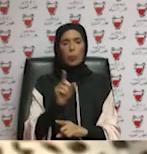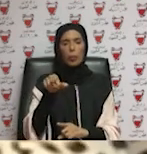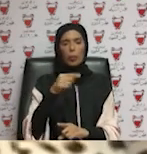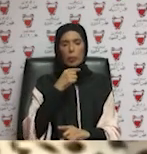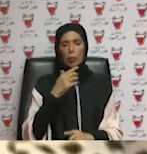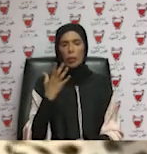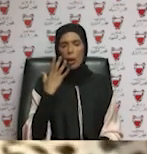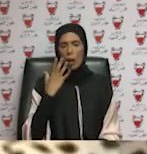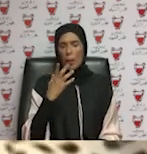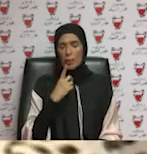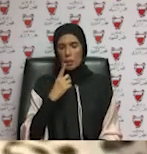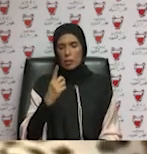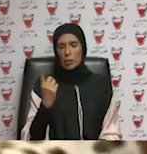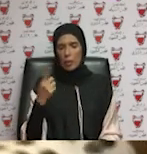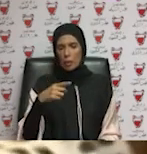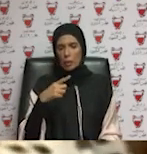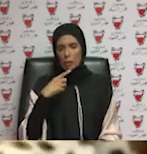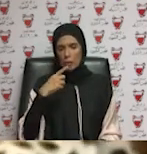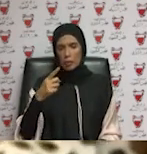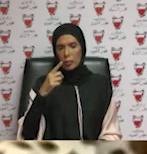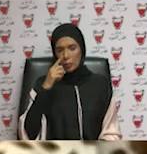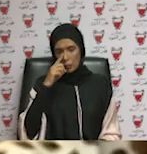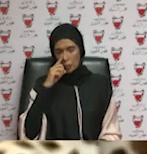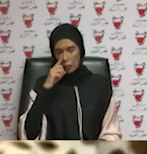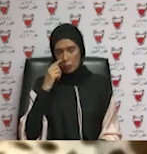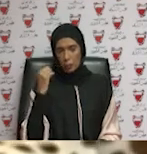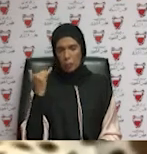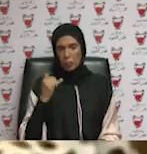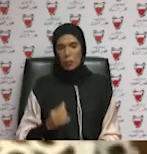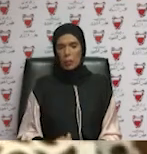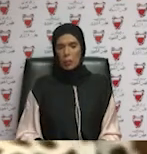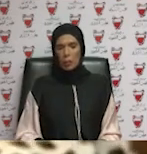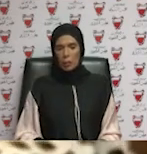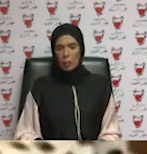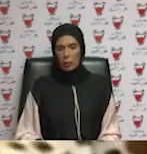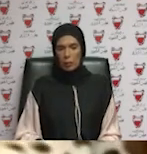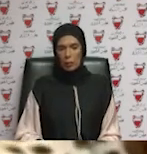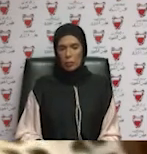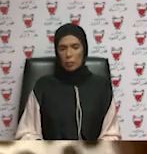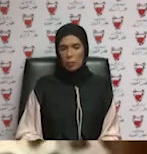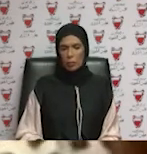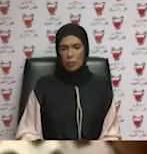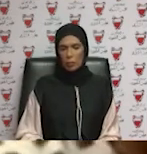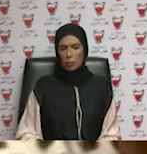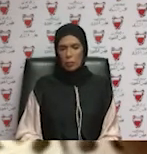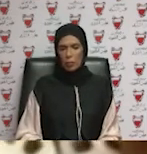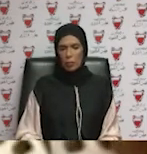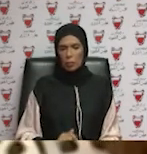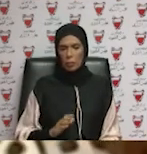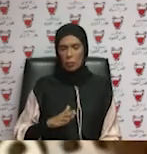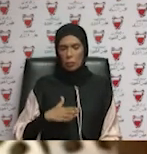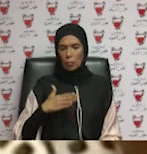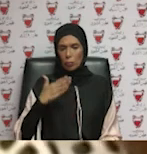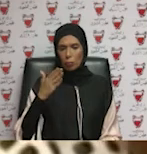خلال 5 سنين أو 10 سنين، يعني شيء مهم للبحرين. أتمنى أن يأتي اليوم اللي لا يوجد طبيب أجنبي